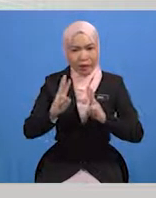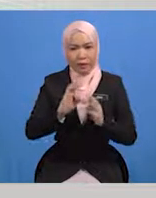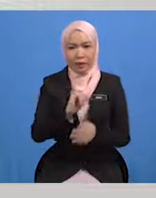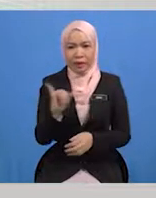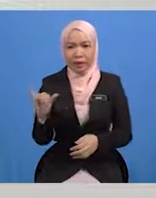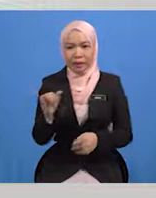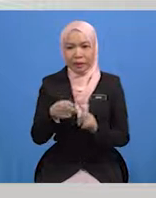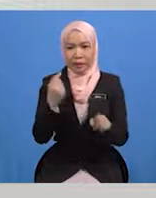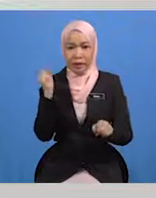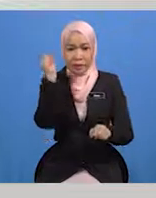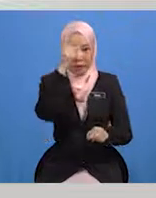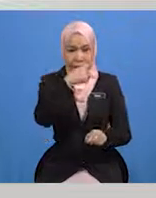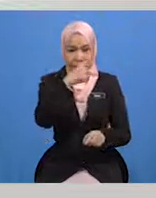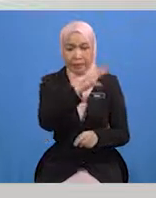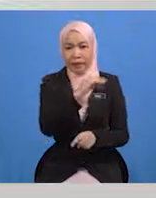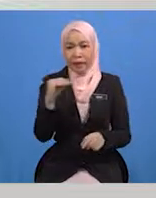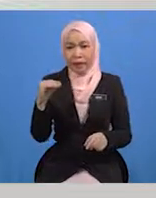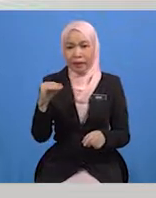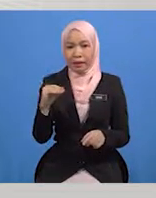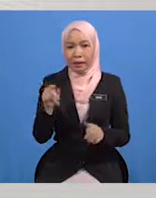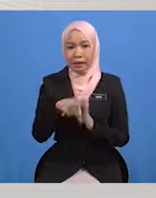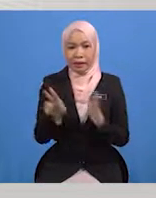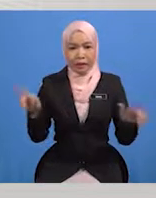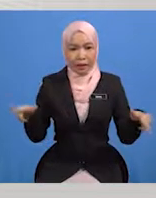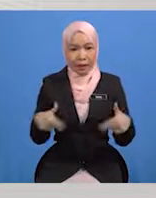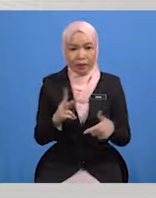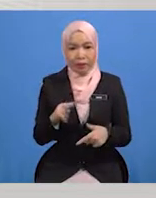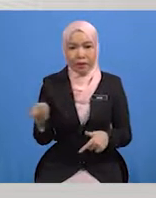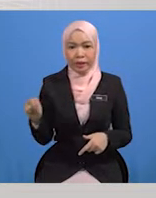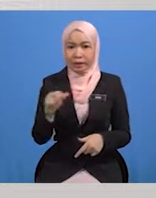sikap dan tingkah lakunya sendiri.